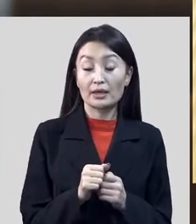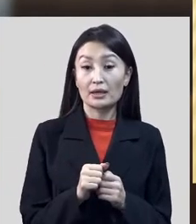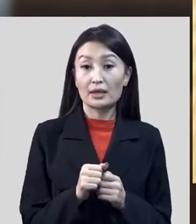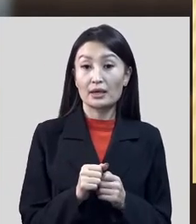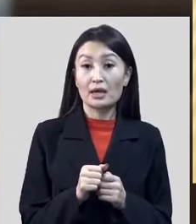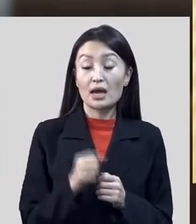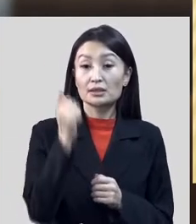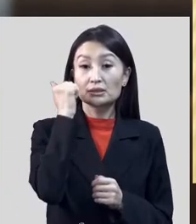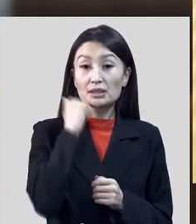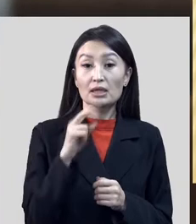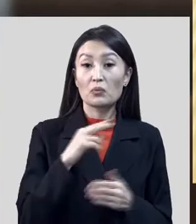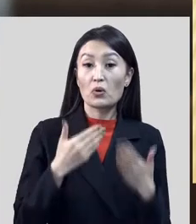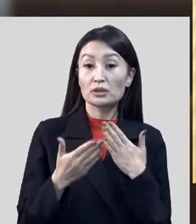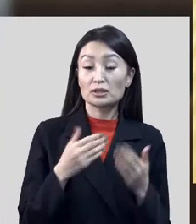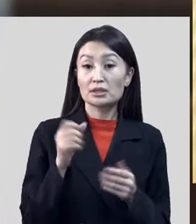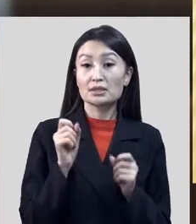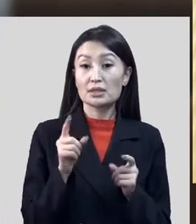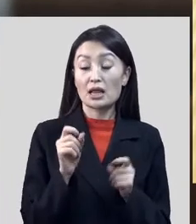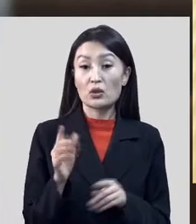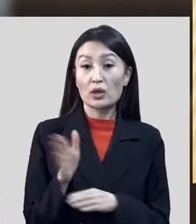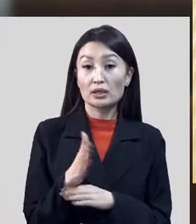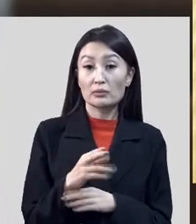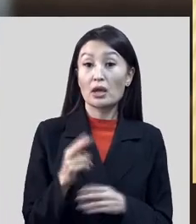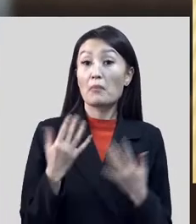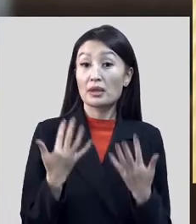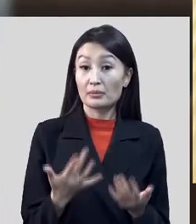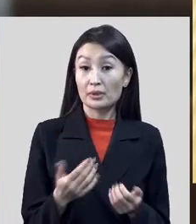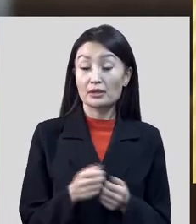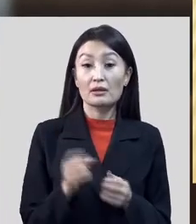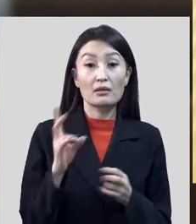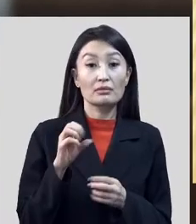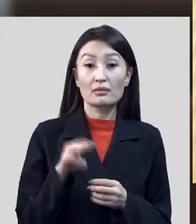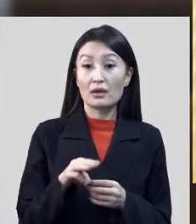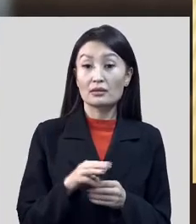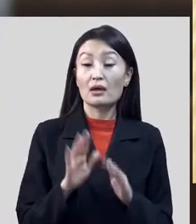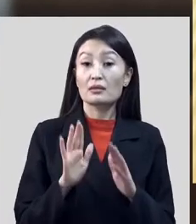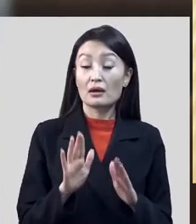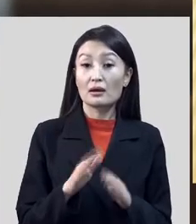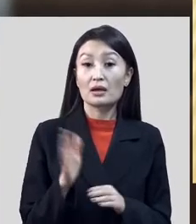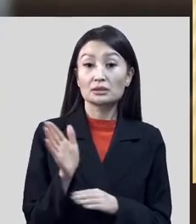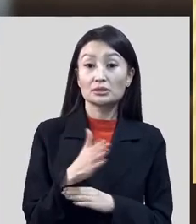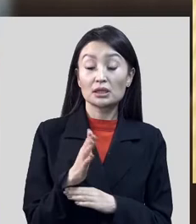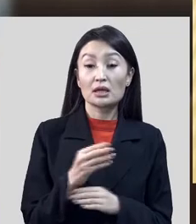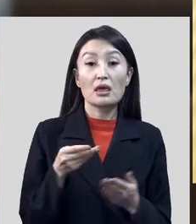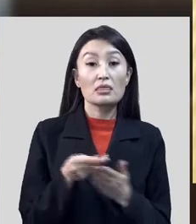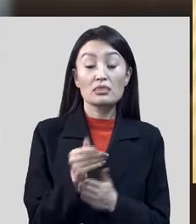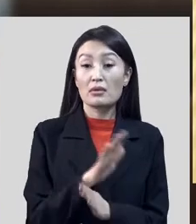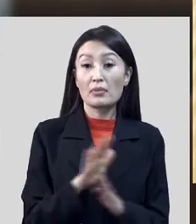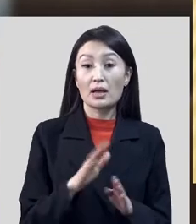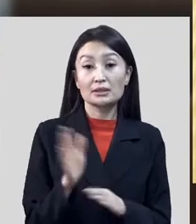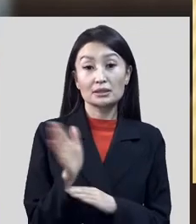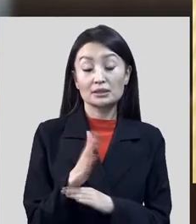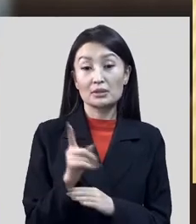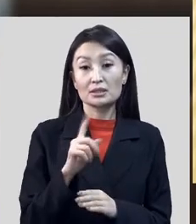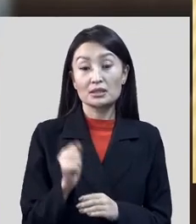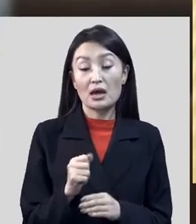старик по отношению к золотой рыбки потребитель нет так как старик не платит рыбки